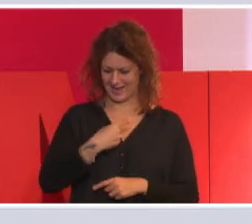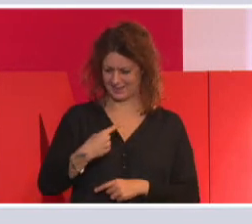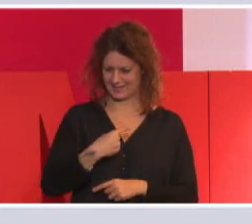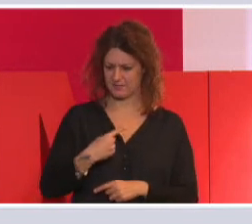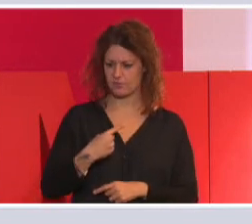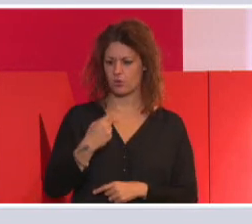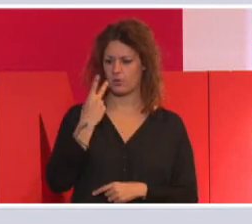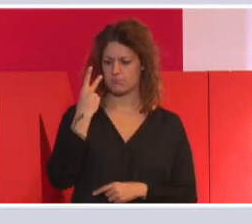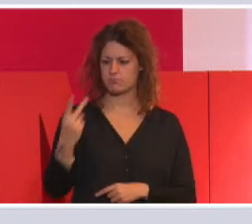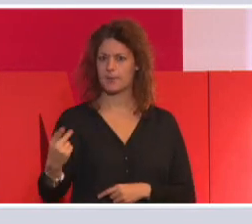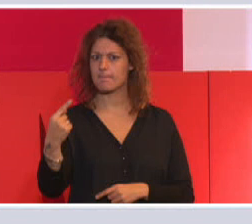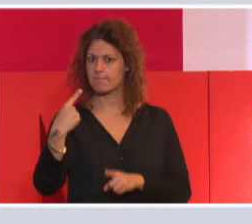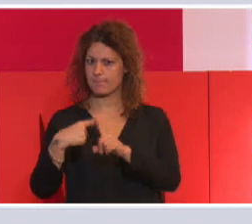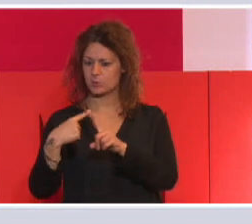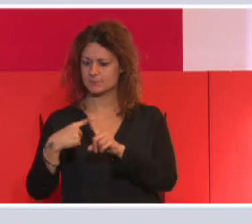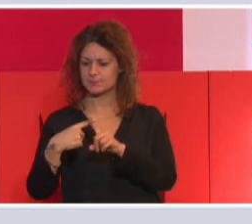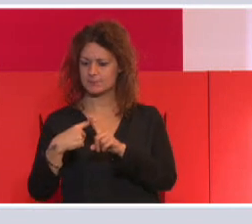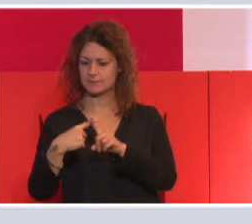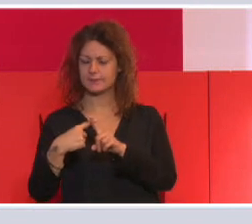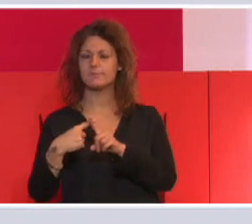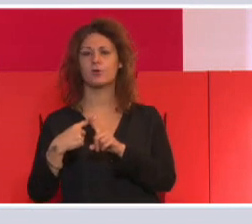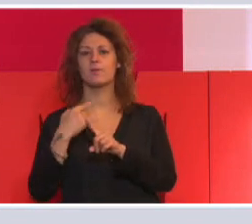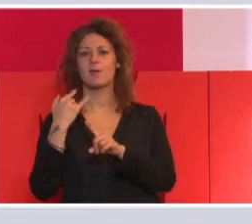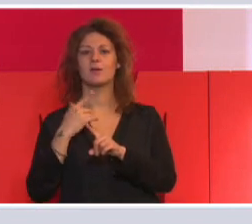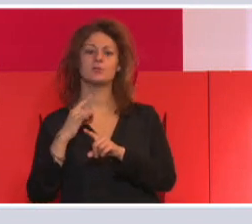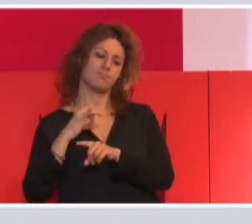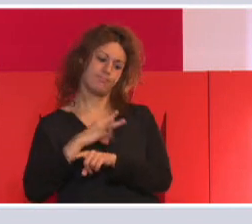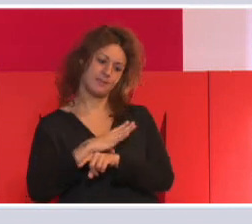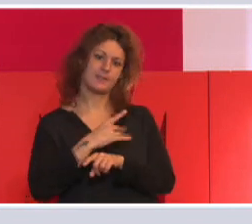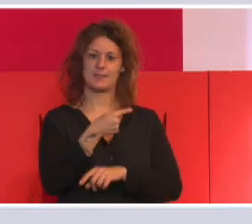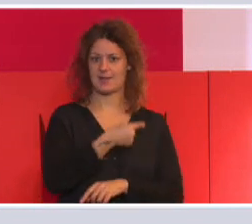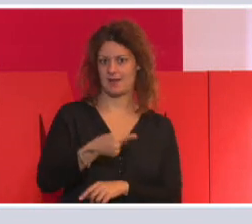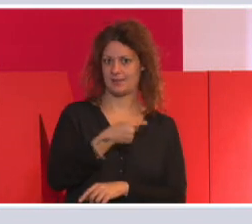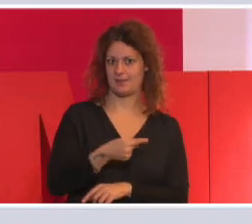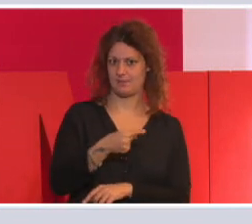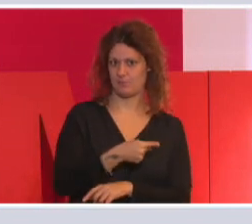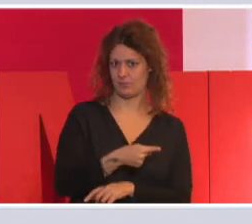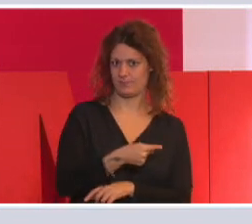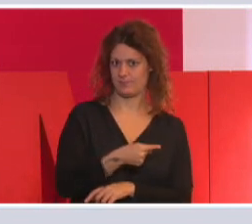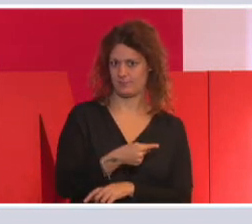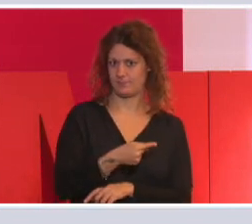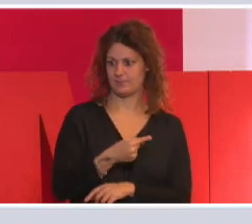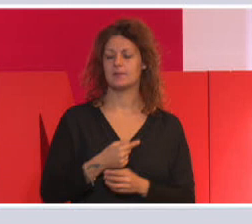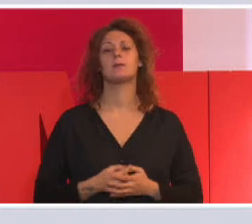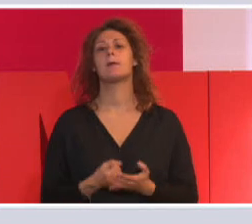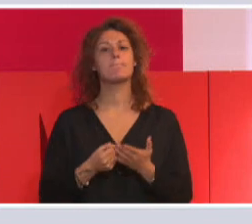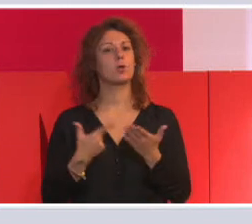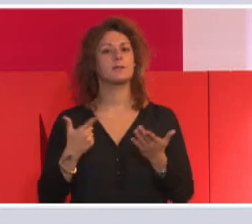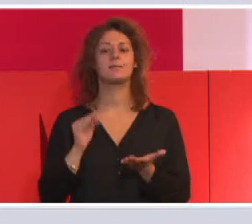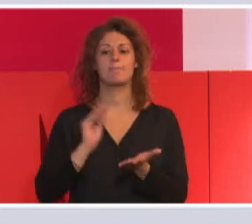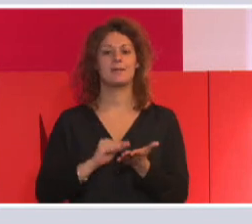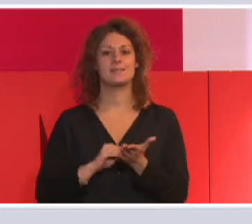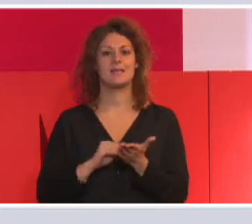possono trovarsi in compresenza o che si trovano spesso in compresenza con lo stimolo negativo cioè non rifugiamo